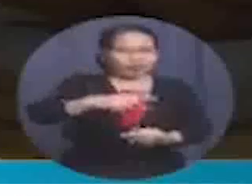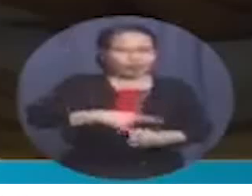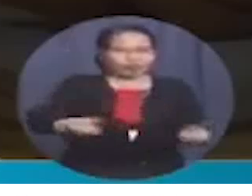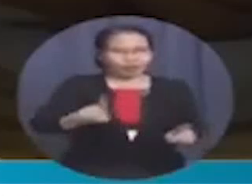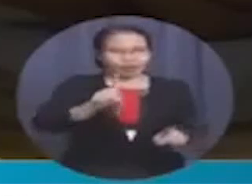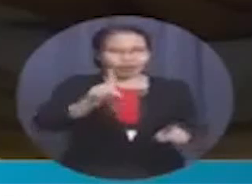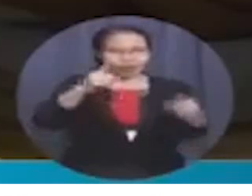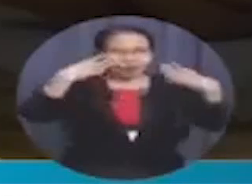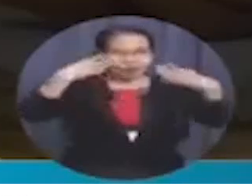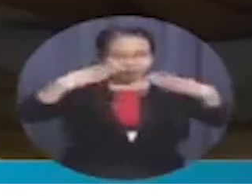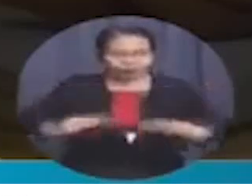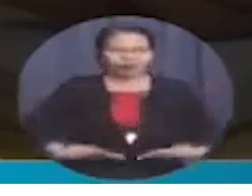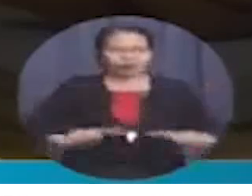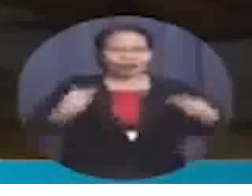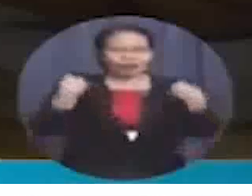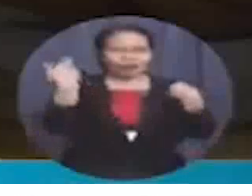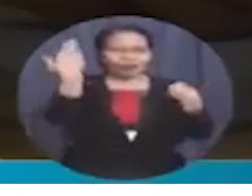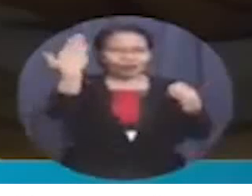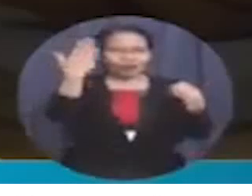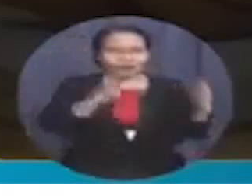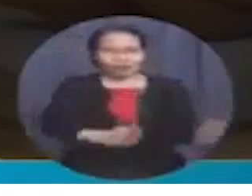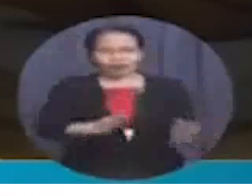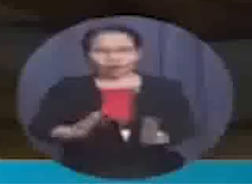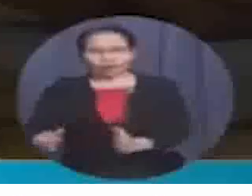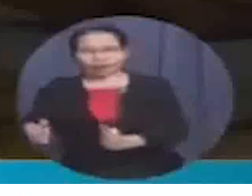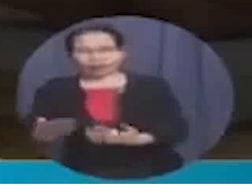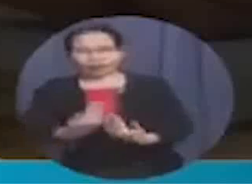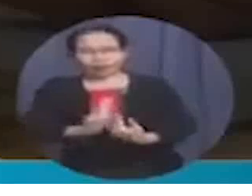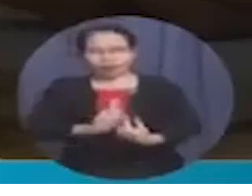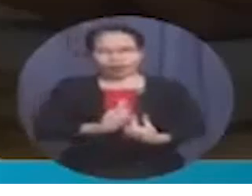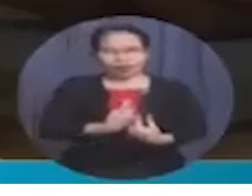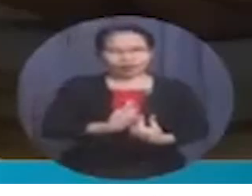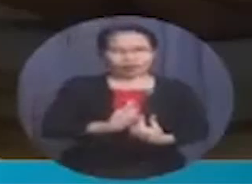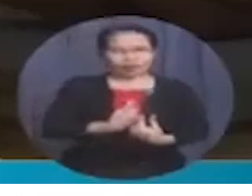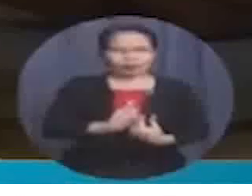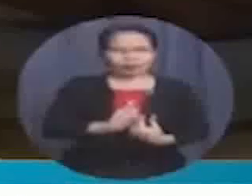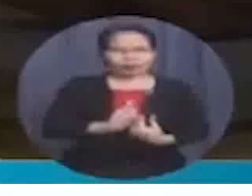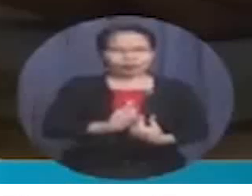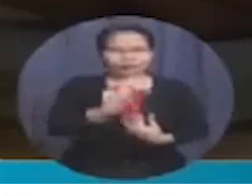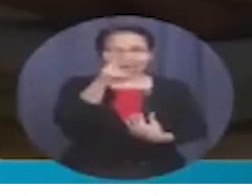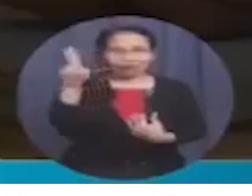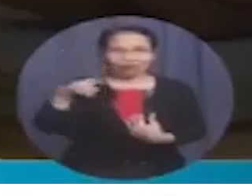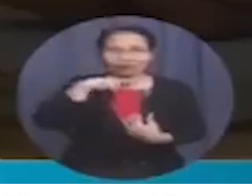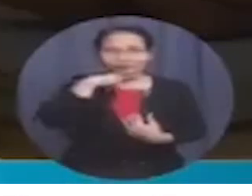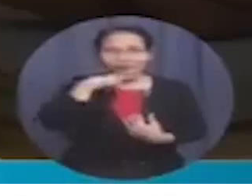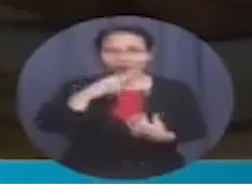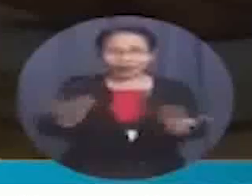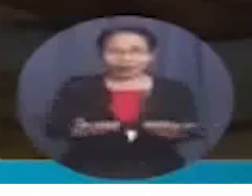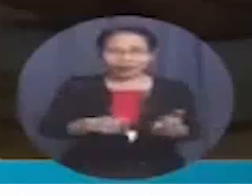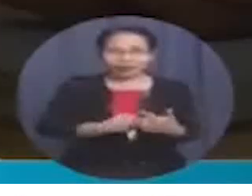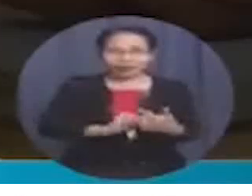ibig, ngunit isang katawan ang sa akin ay inihanda mo. Ano, hindi dito nag-umpisa